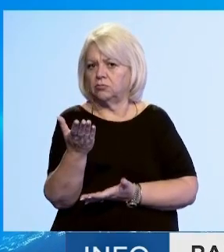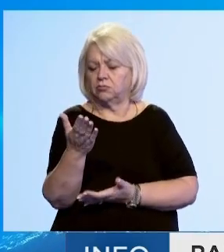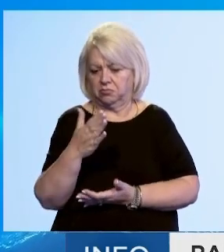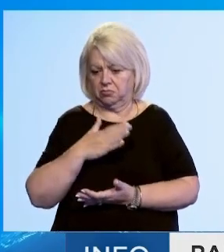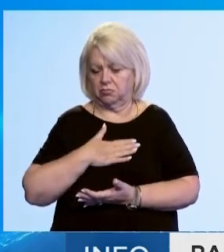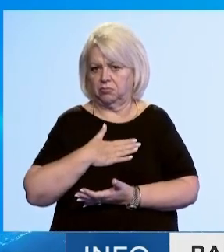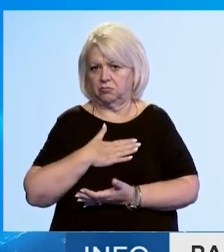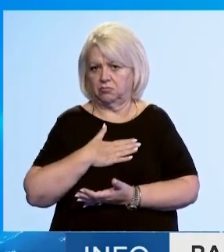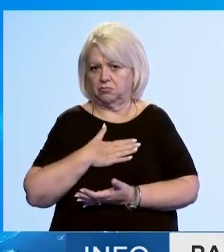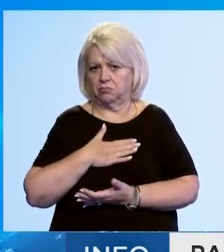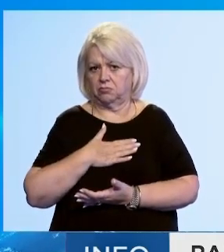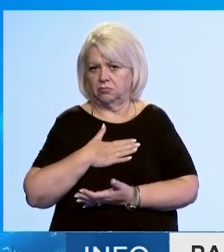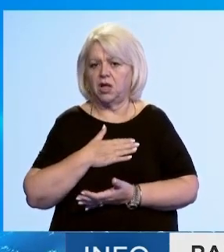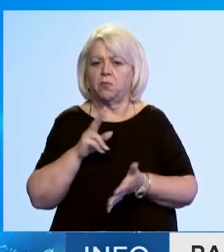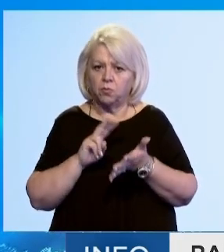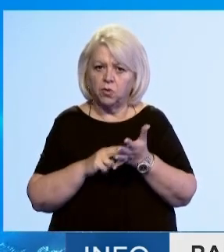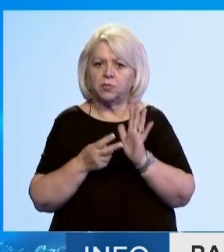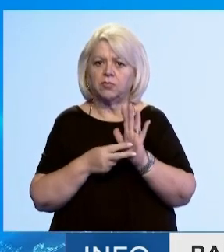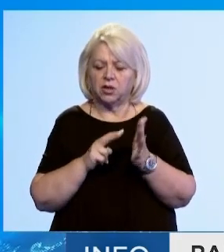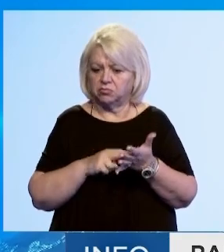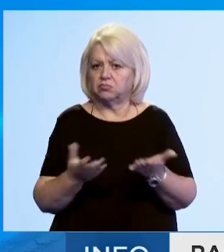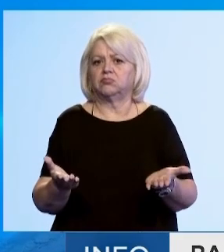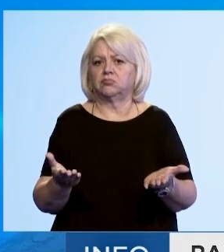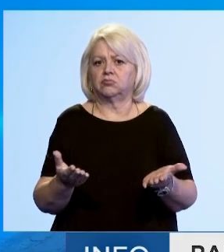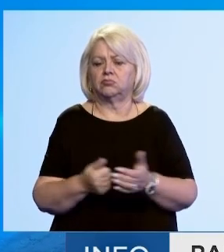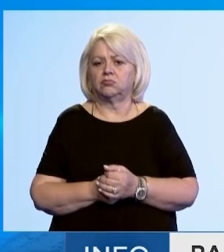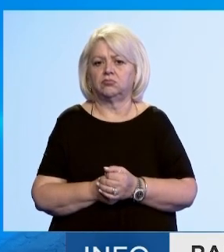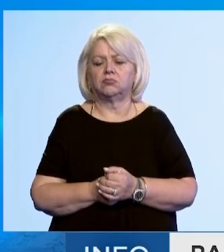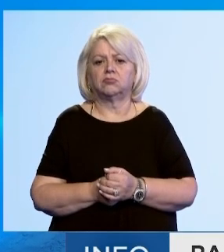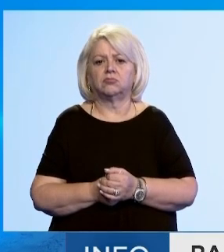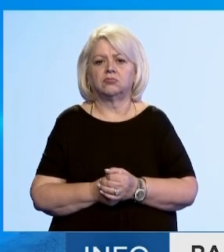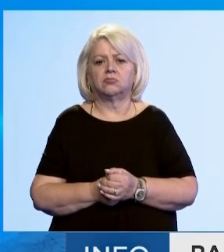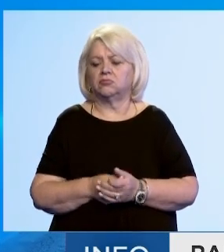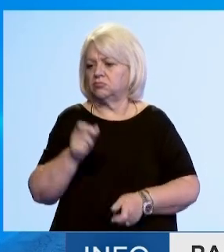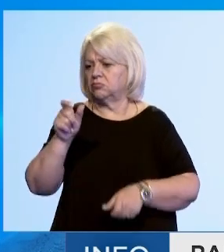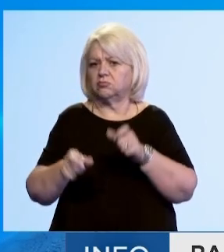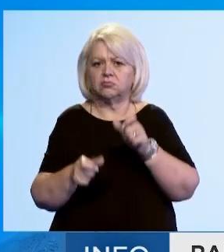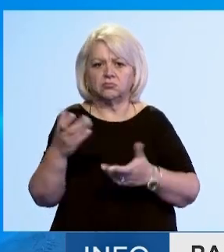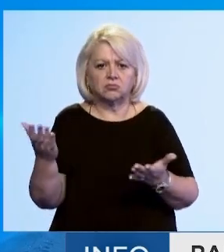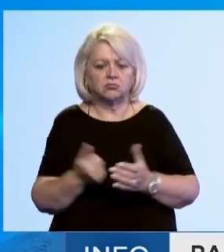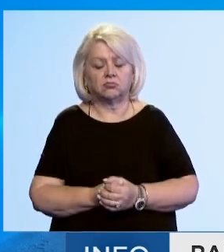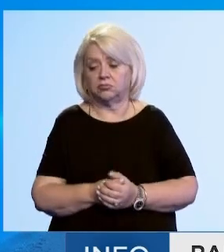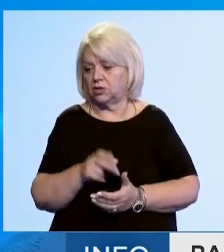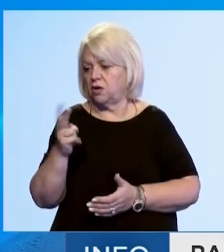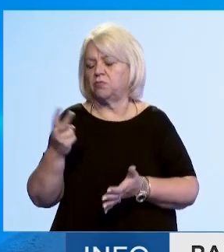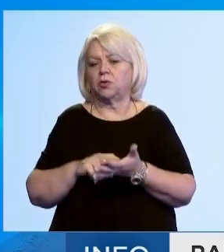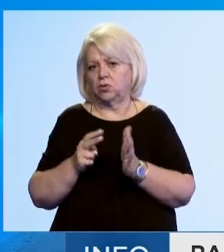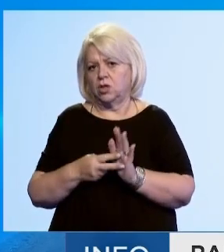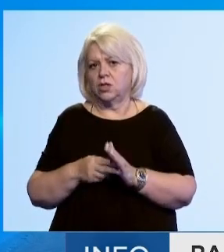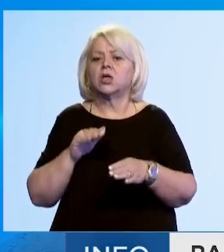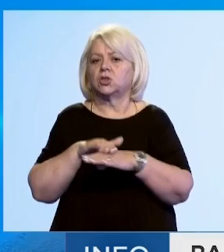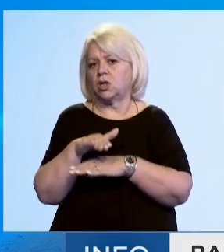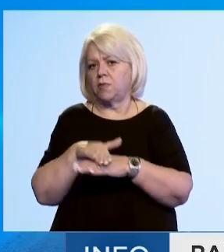të kemi problematika të kësaj natyre që zbresin deri në nivelin e qytetarëve, ndërkohë që politika duhet të